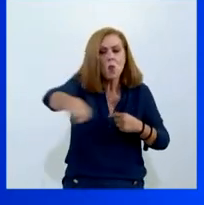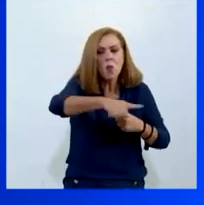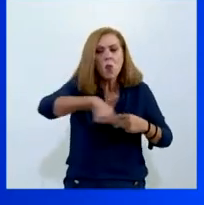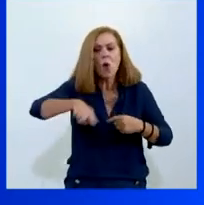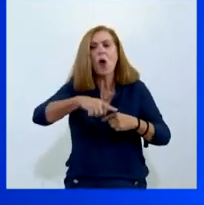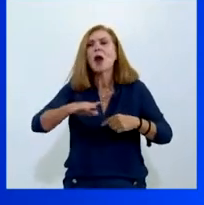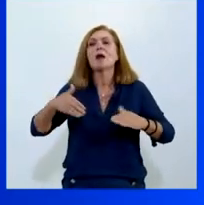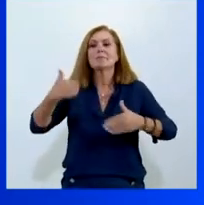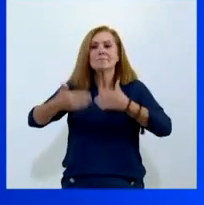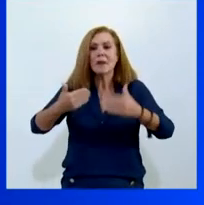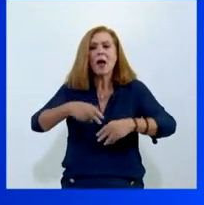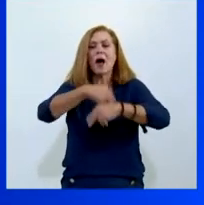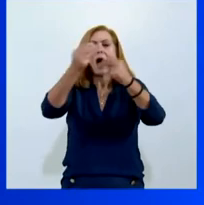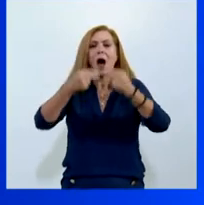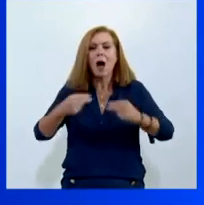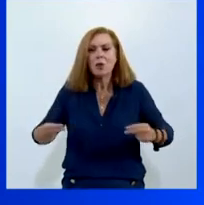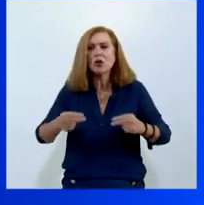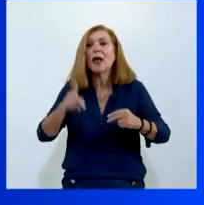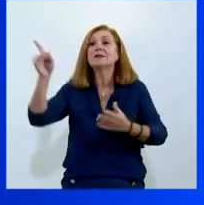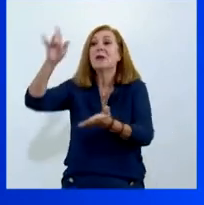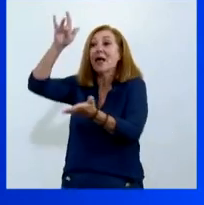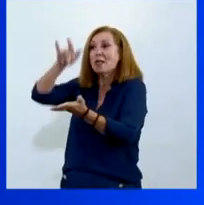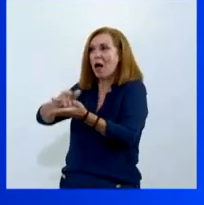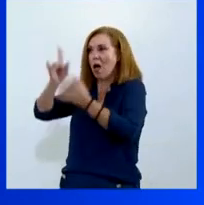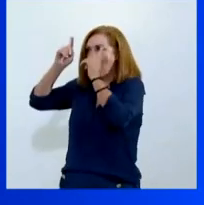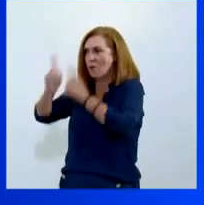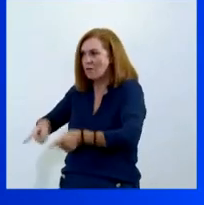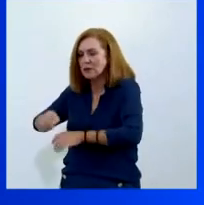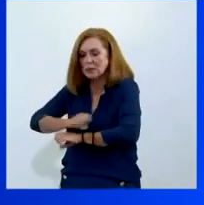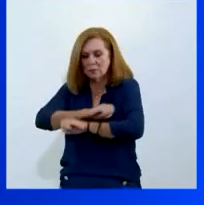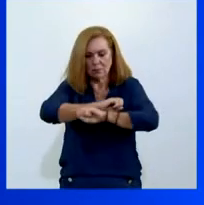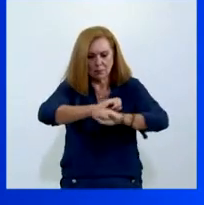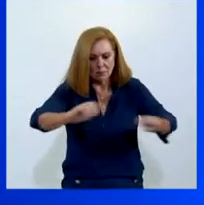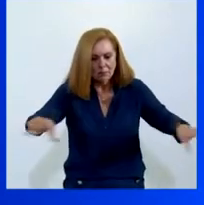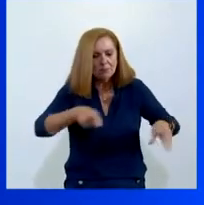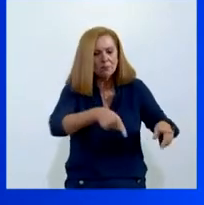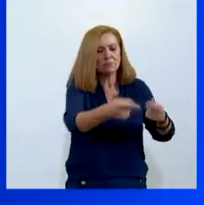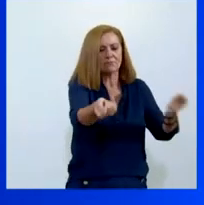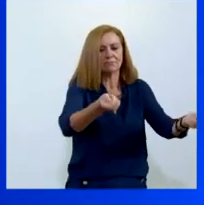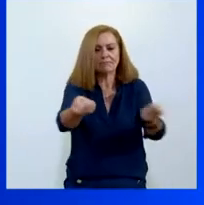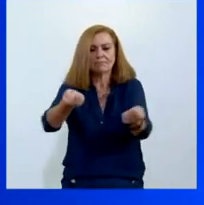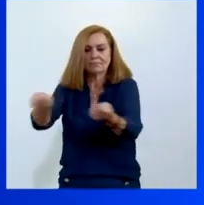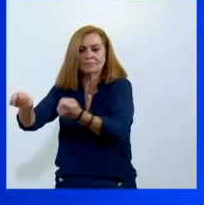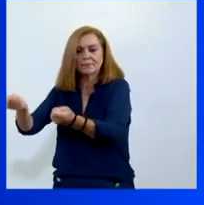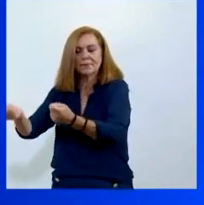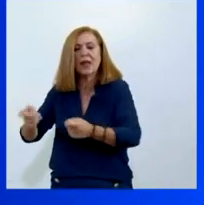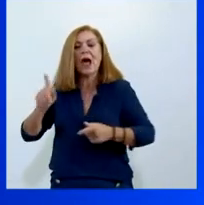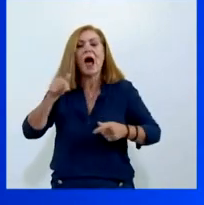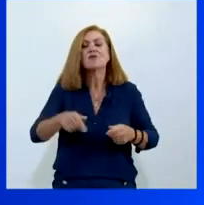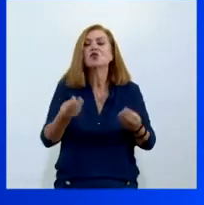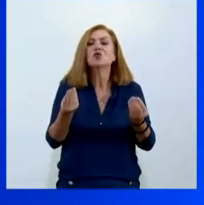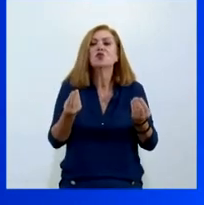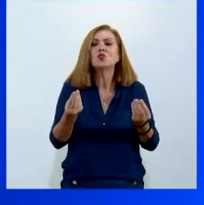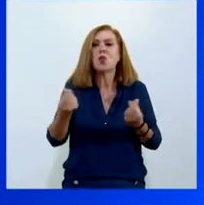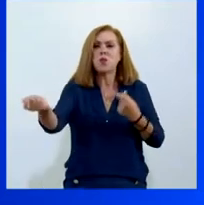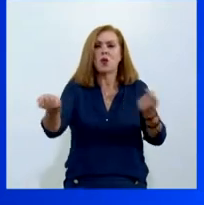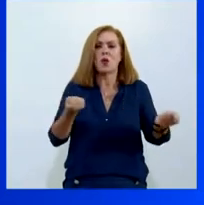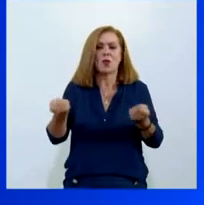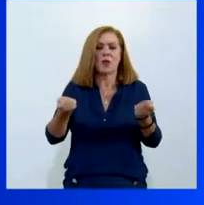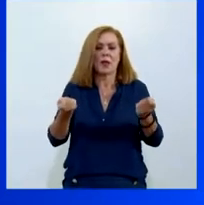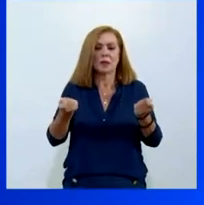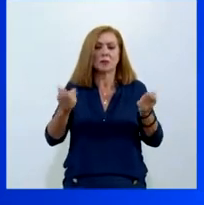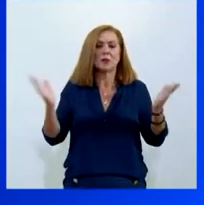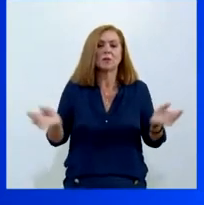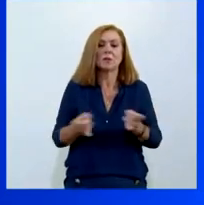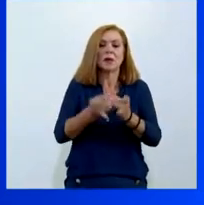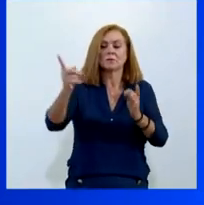οποία αποφασίζεται κεντρικά. Αυτό είναι το επιτελικό κράτος. Έτσι όπως το αντιλαμβάνομαι εγώ. Ένας τρόπος διοίκησης. Και αν με ρωτάτε